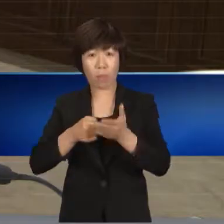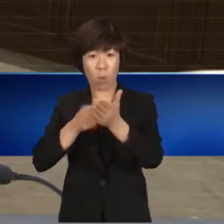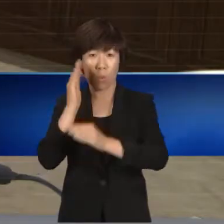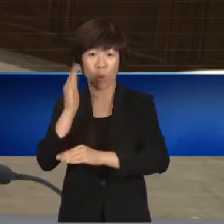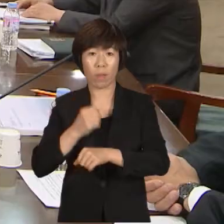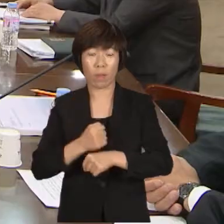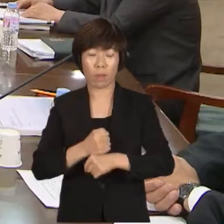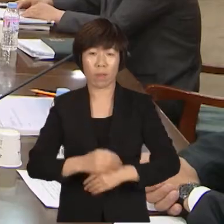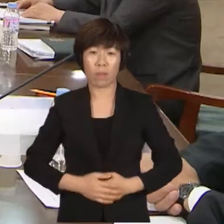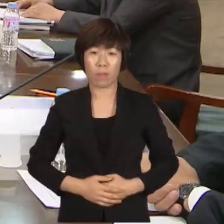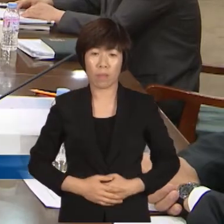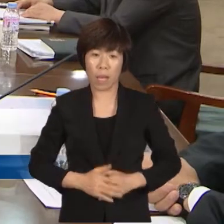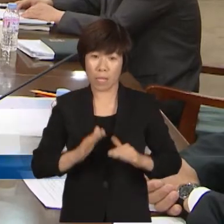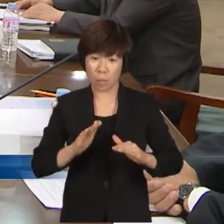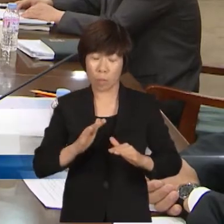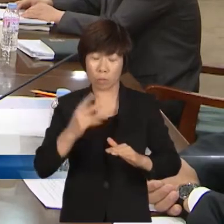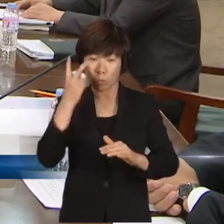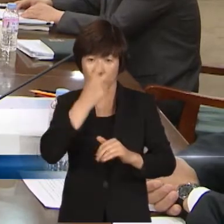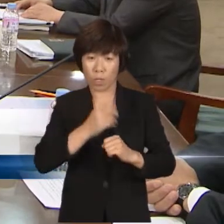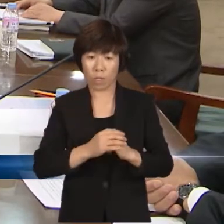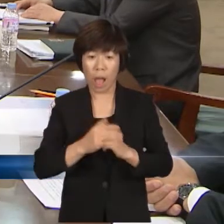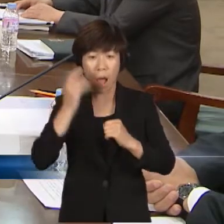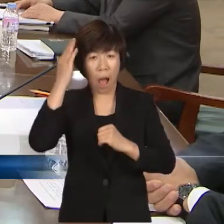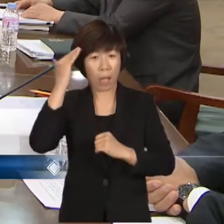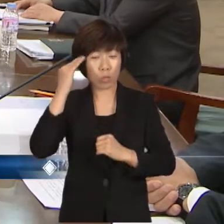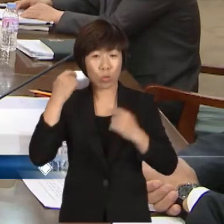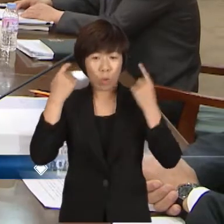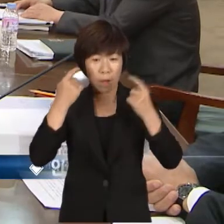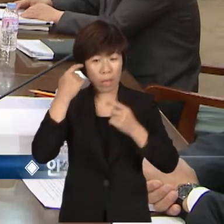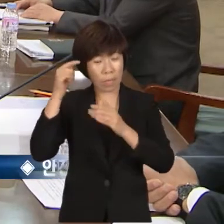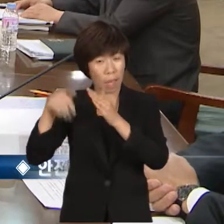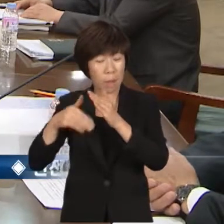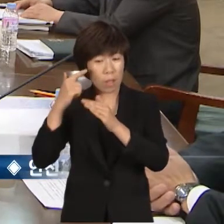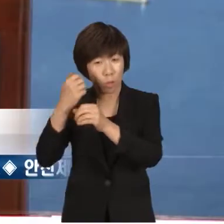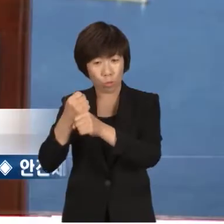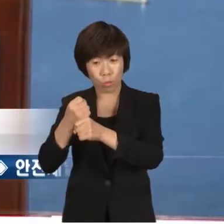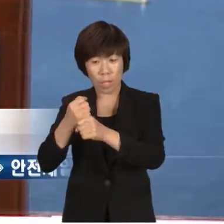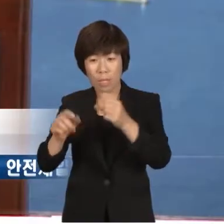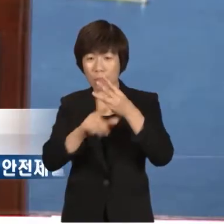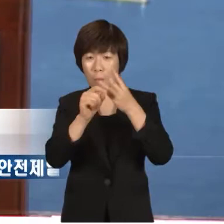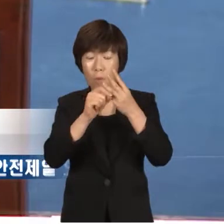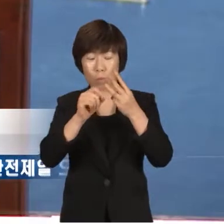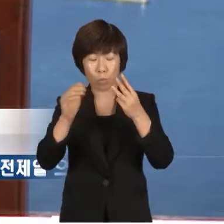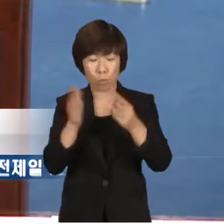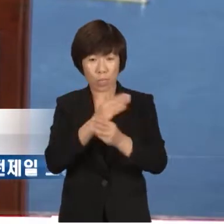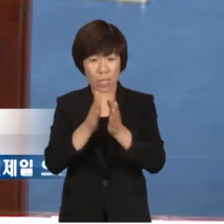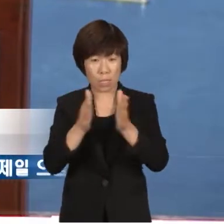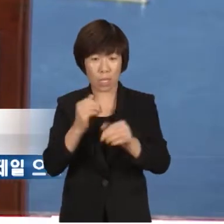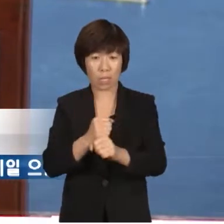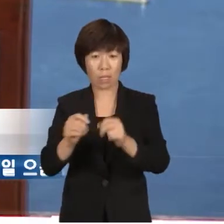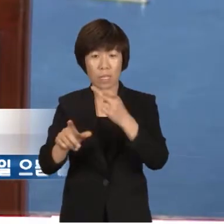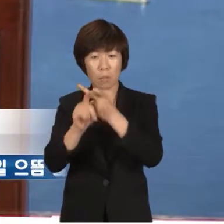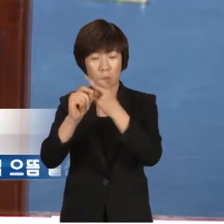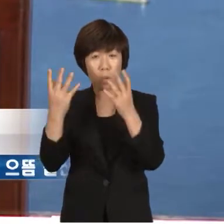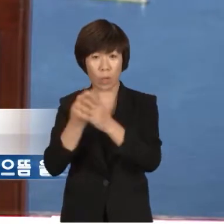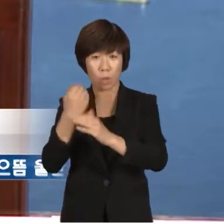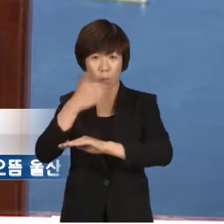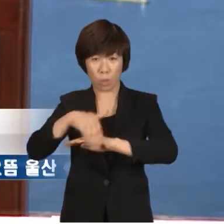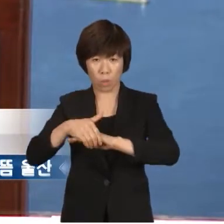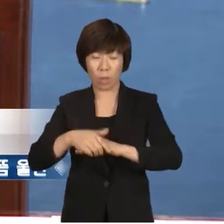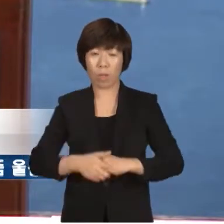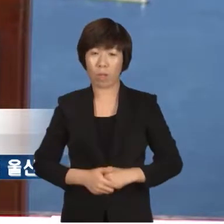열었습니다. 이번 용역은 한국관광개발연구원이 지난 3월에 착수해 오는 12월에 완료될